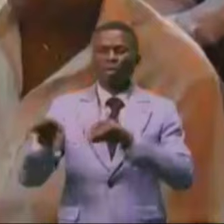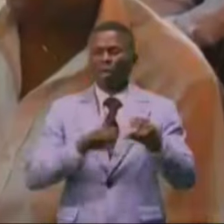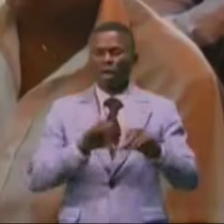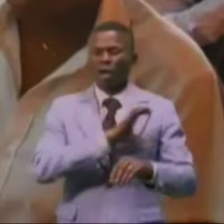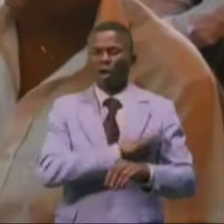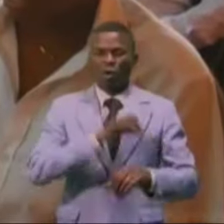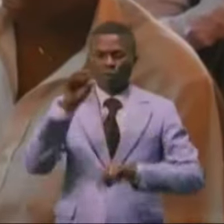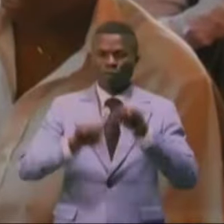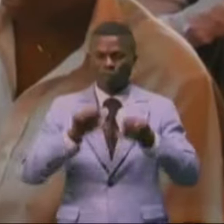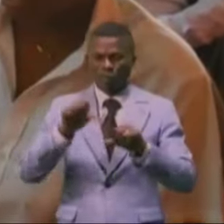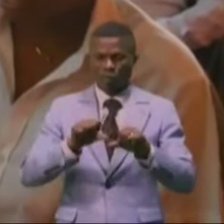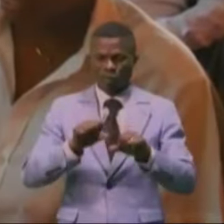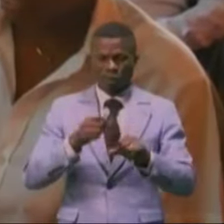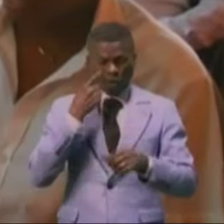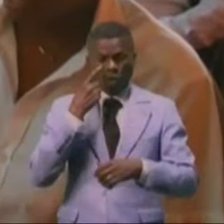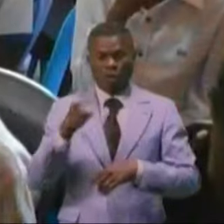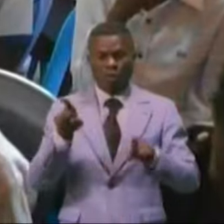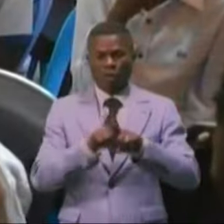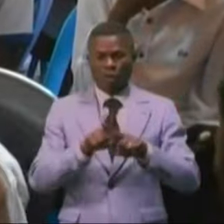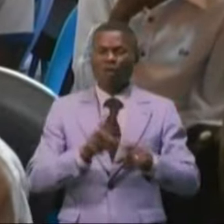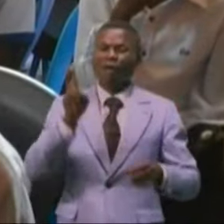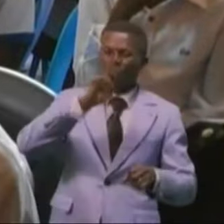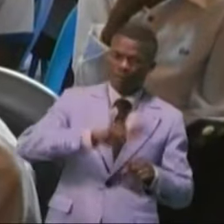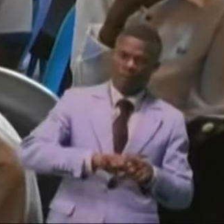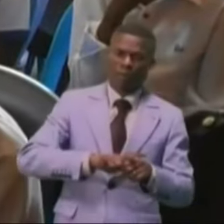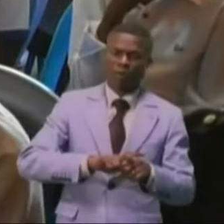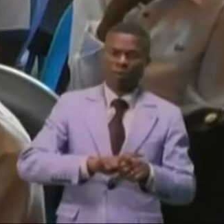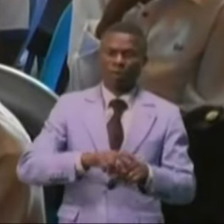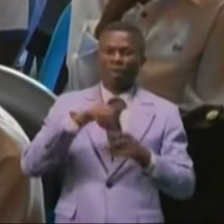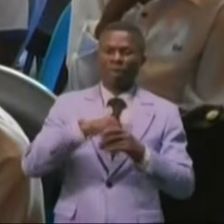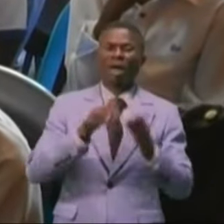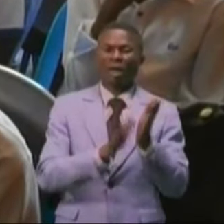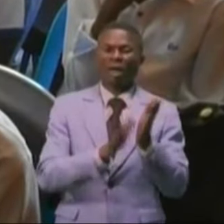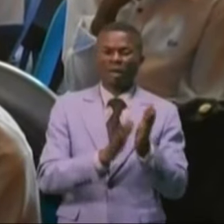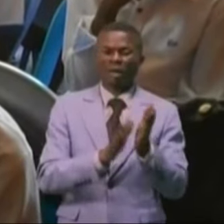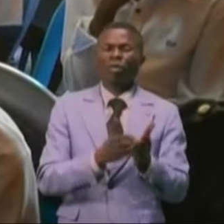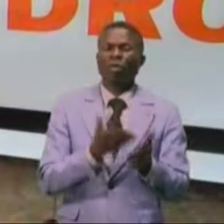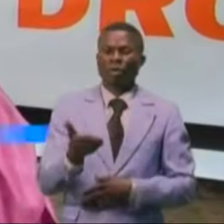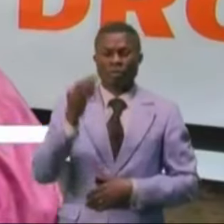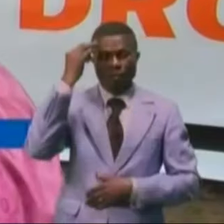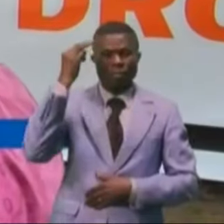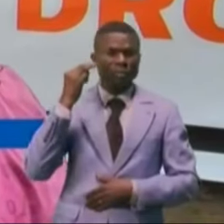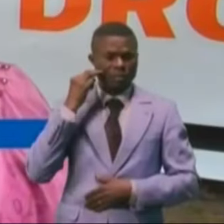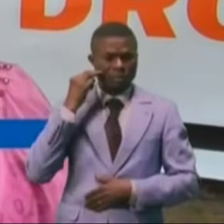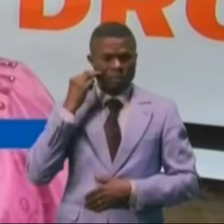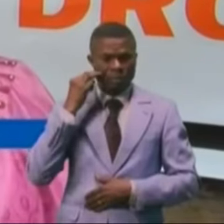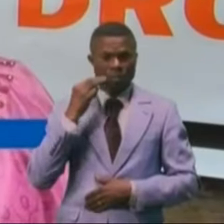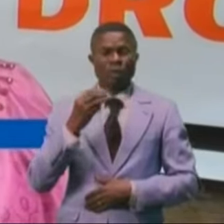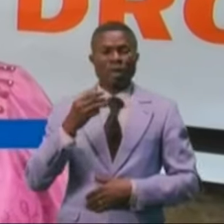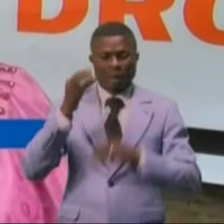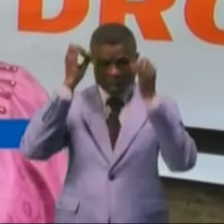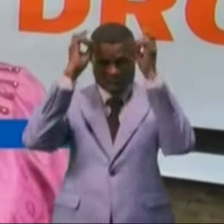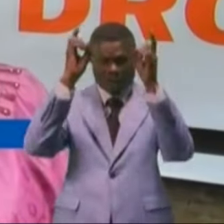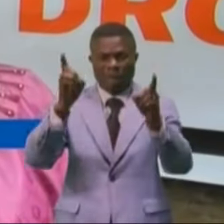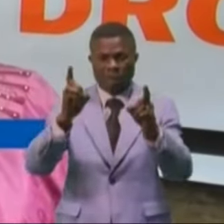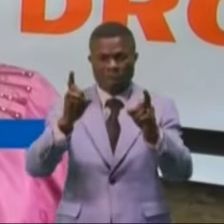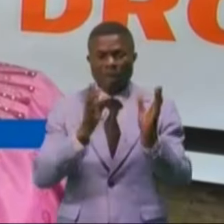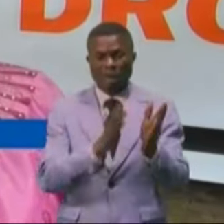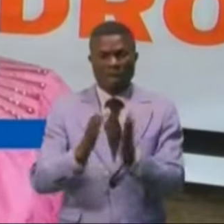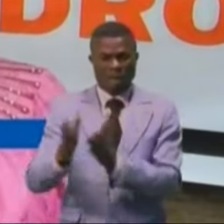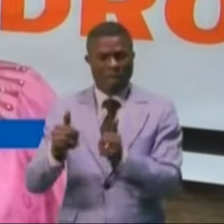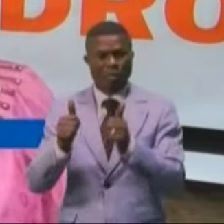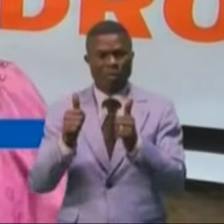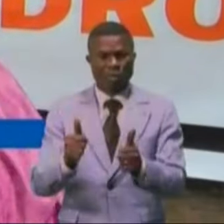qui peuvent être considérés comme relevant de l'harcèlement sexuel. Le ministère, notre tutelle, a pris des